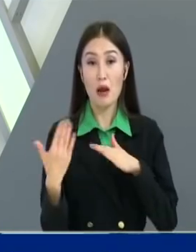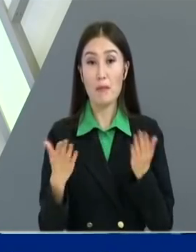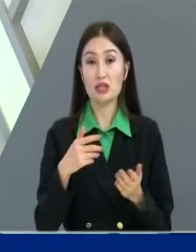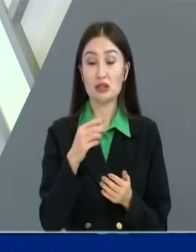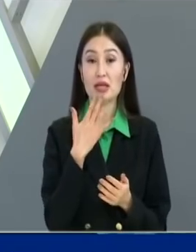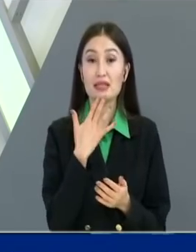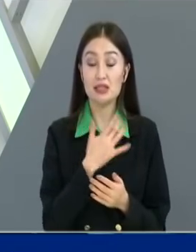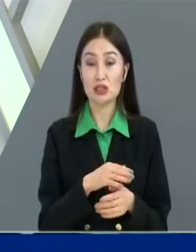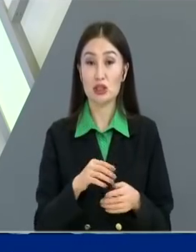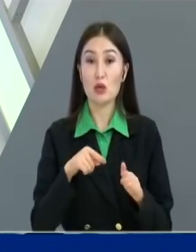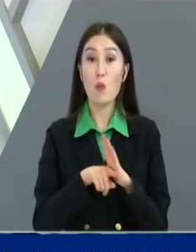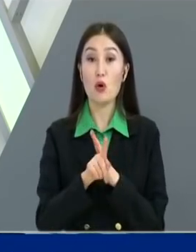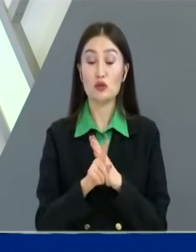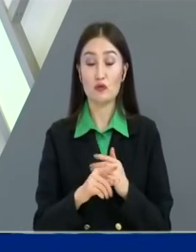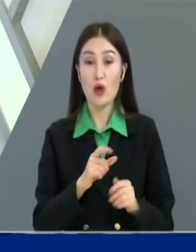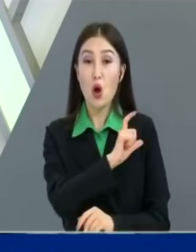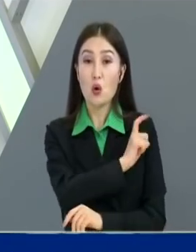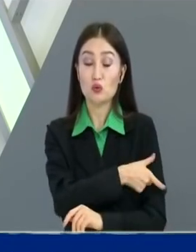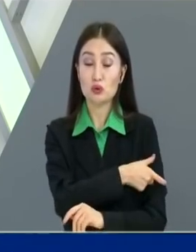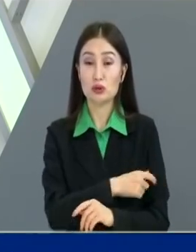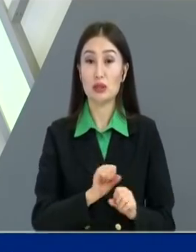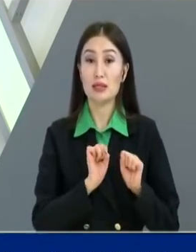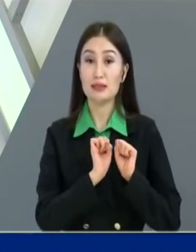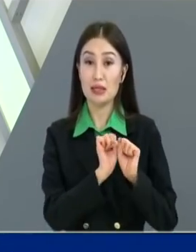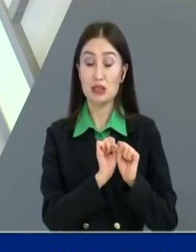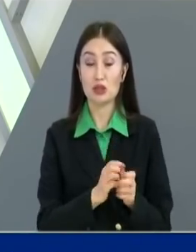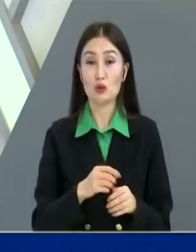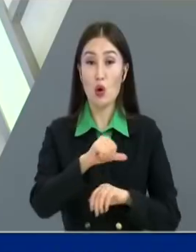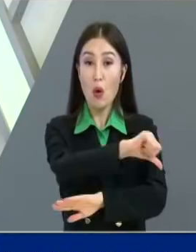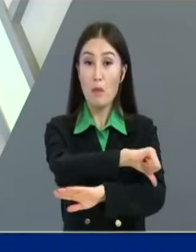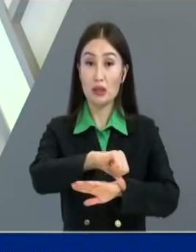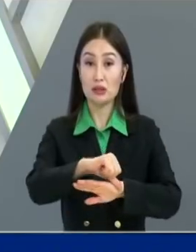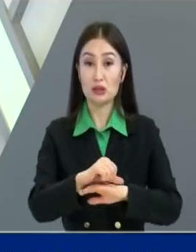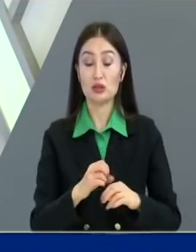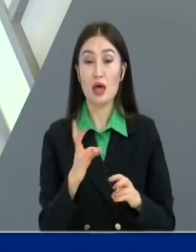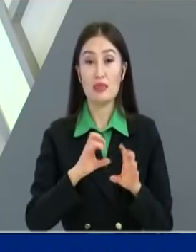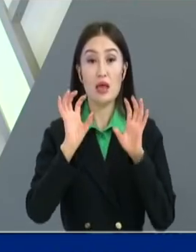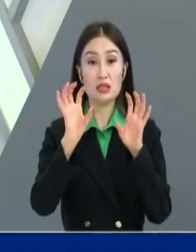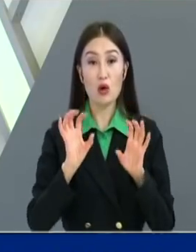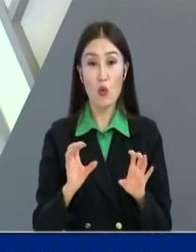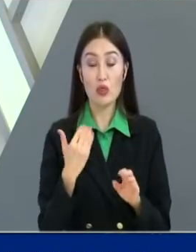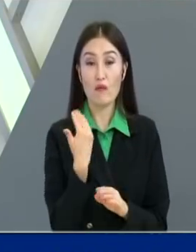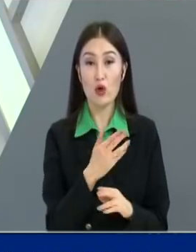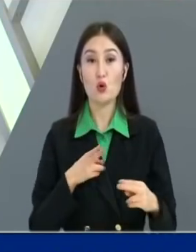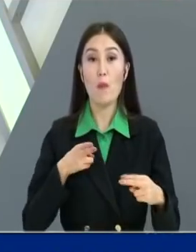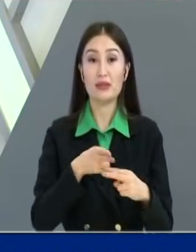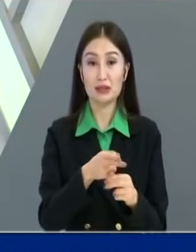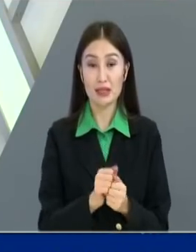почве. Усилить охрану на самых уязвимых участках границы, чтобы предотвратить попытки незаконного ее